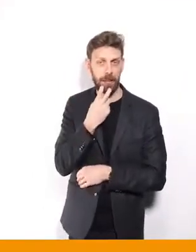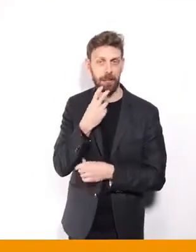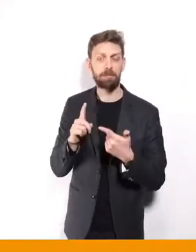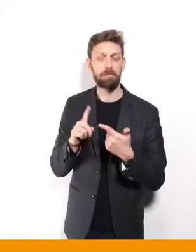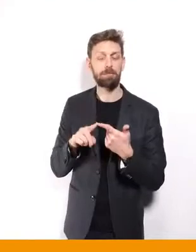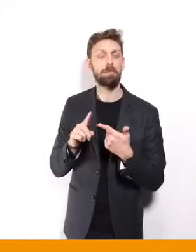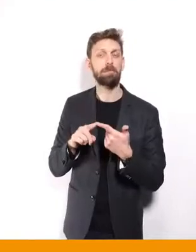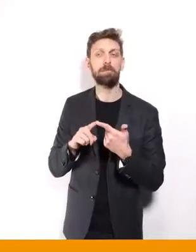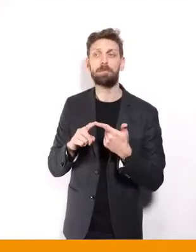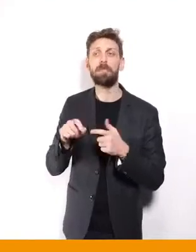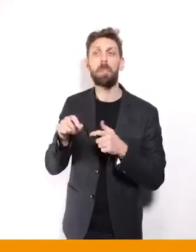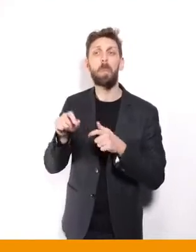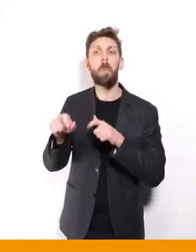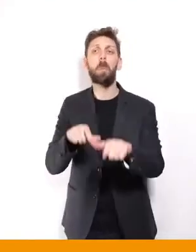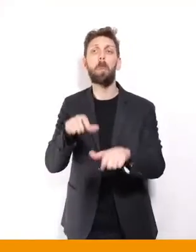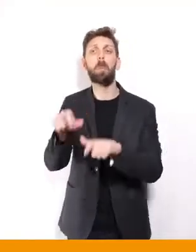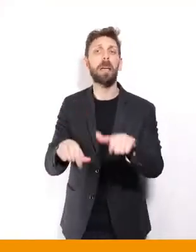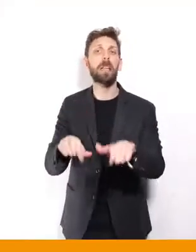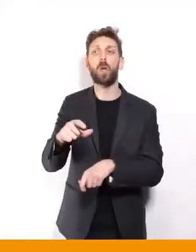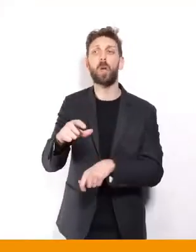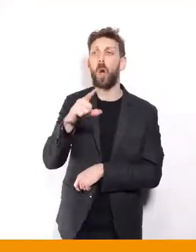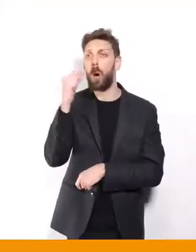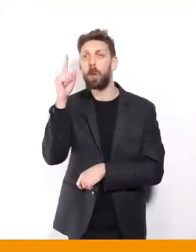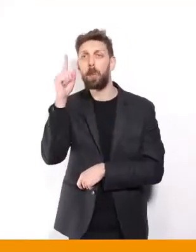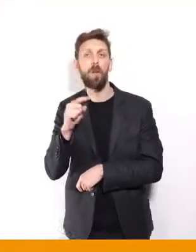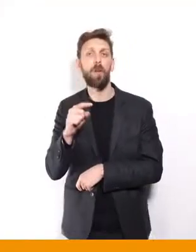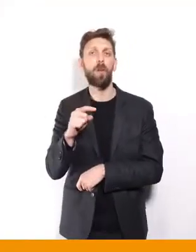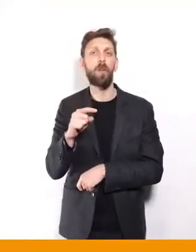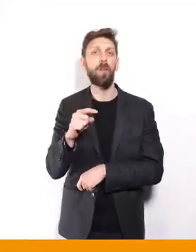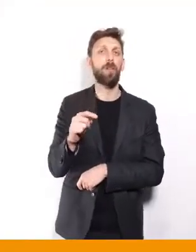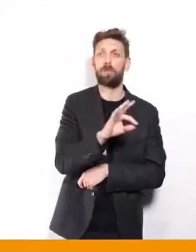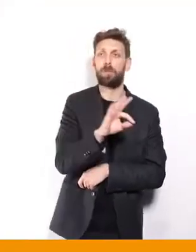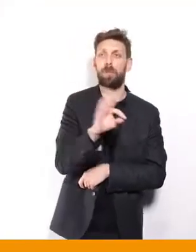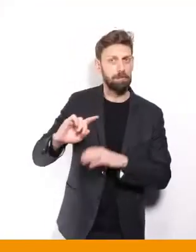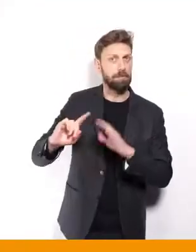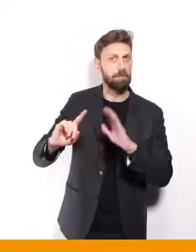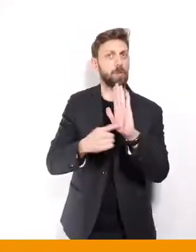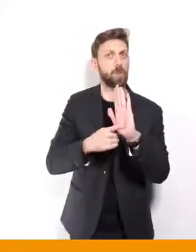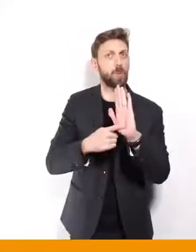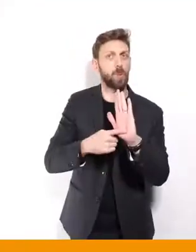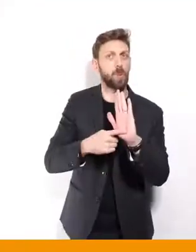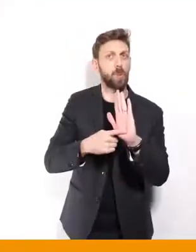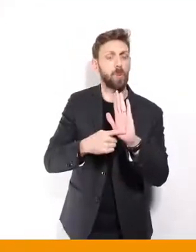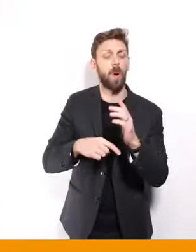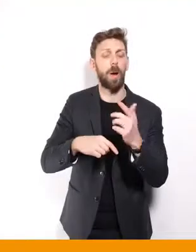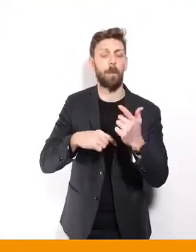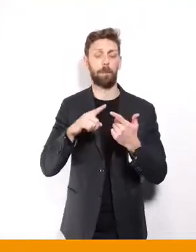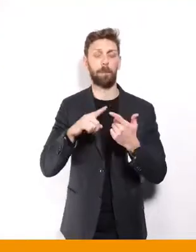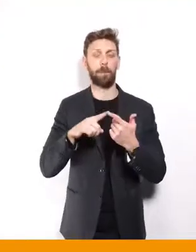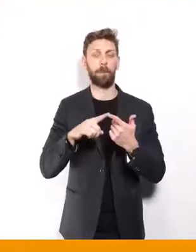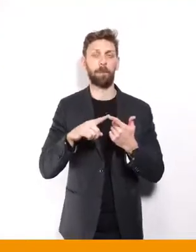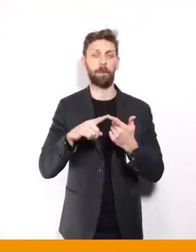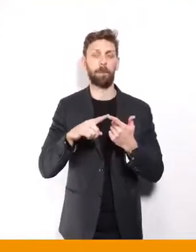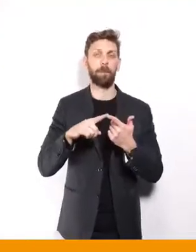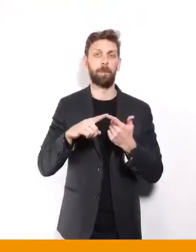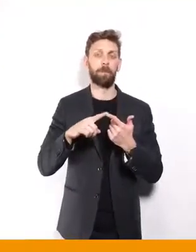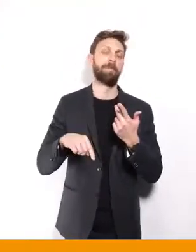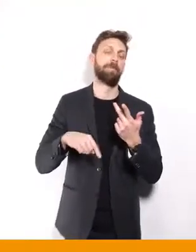automatique pour chaque Français, chaque Français, sur ce qui a été un peu facilement le cheval de